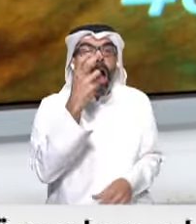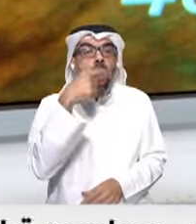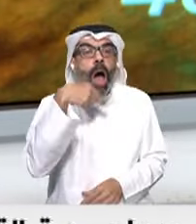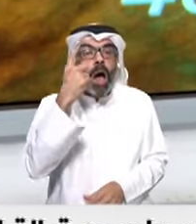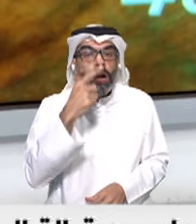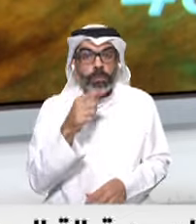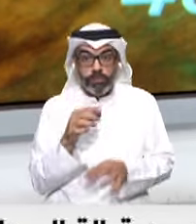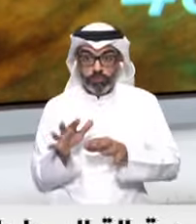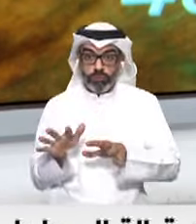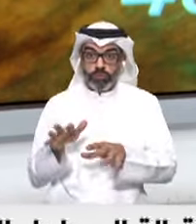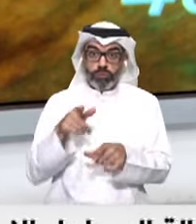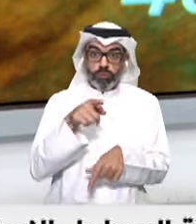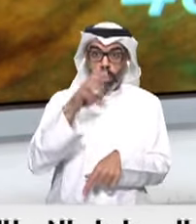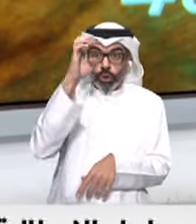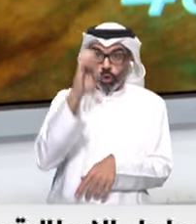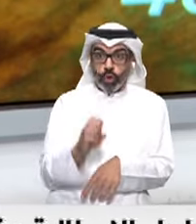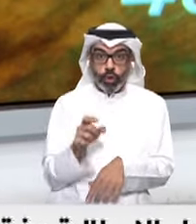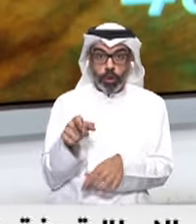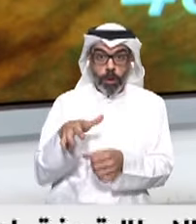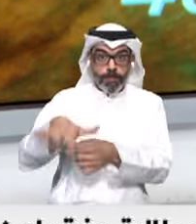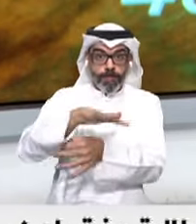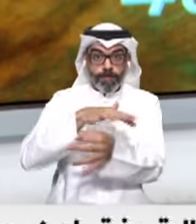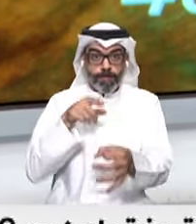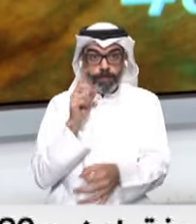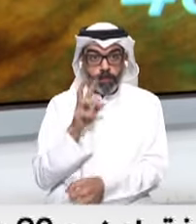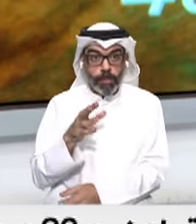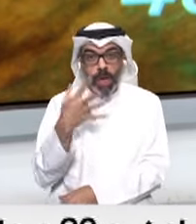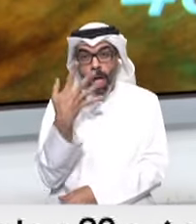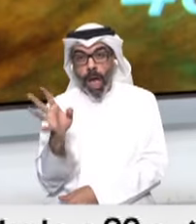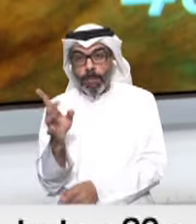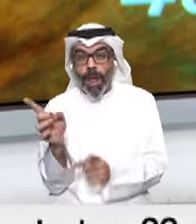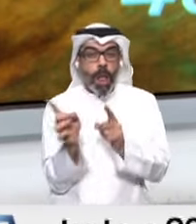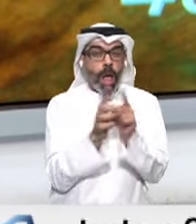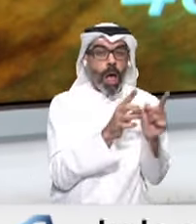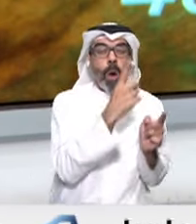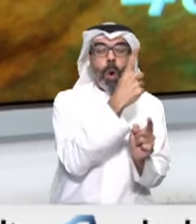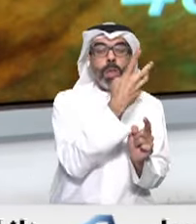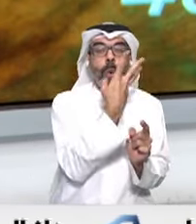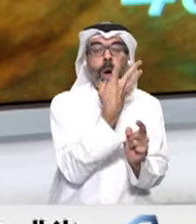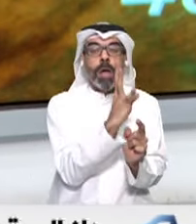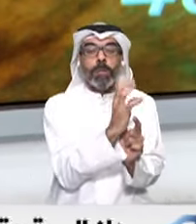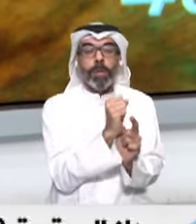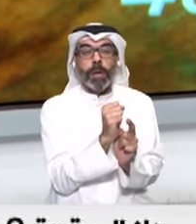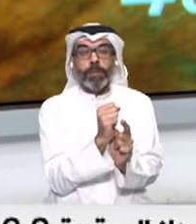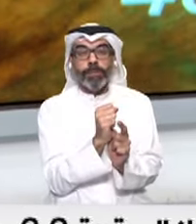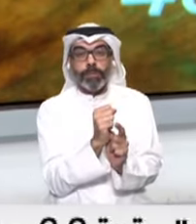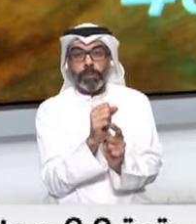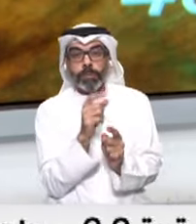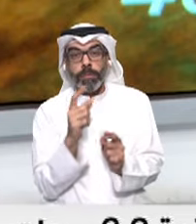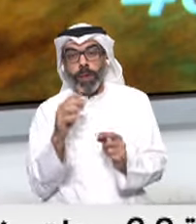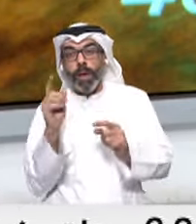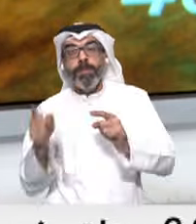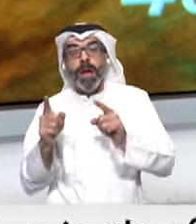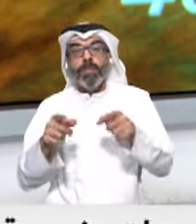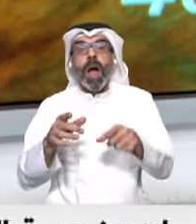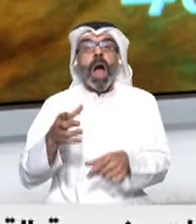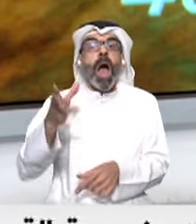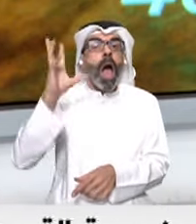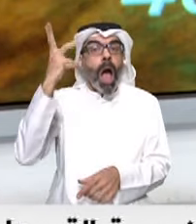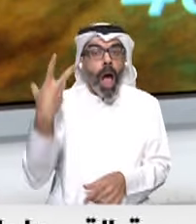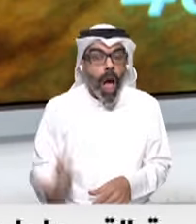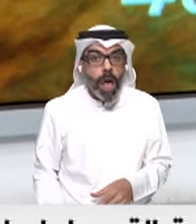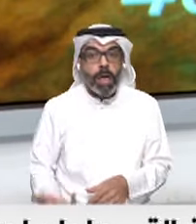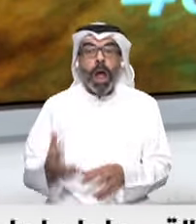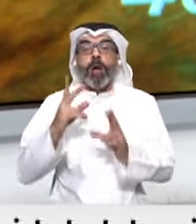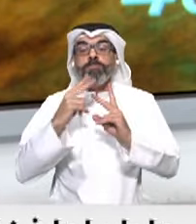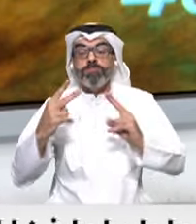السواحل الجنوبيه والجزر تتراوح ما بين ال 40 الى ال 41 درجه مئويه في النويصيب والخيران جزرنا الجنوبيه كبر